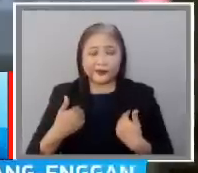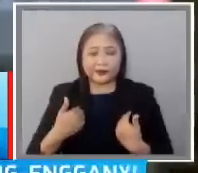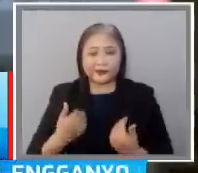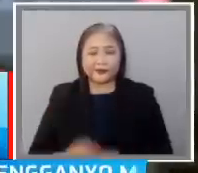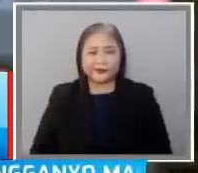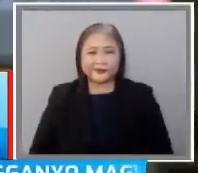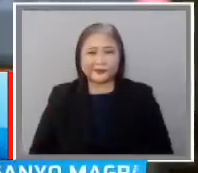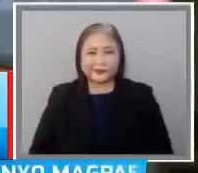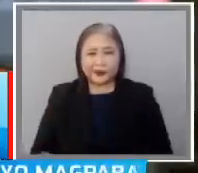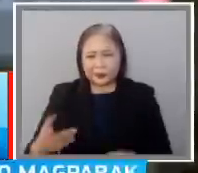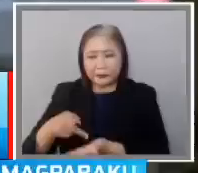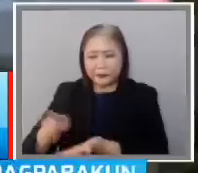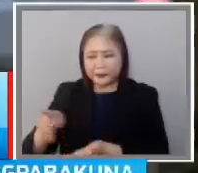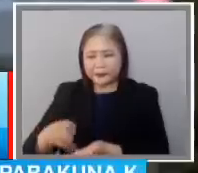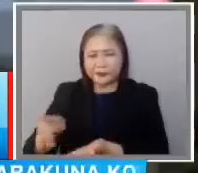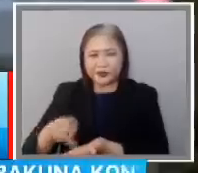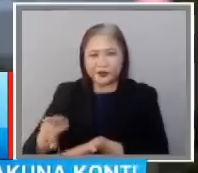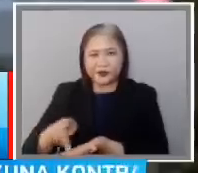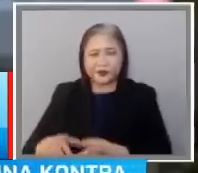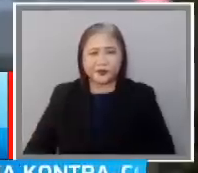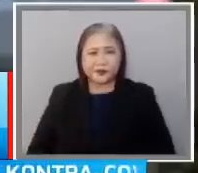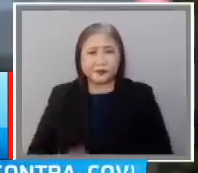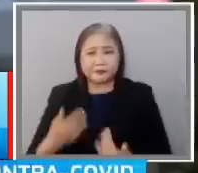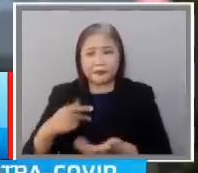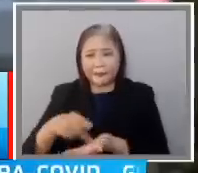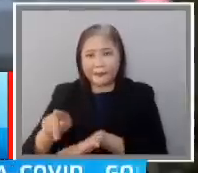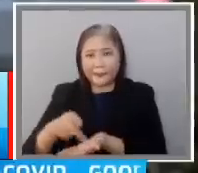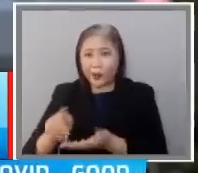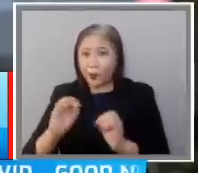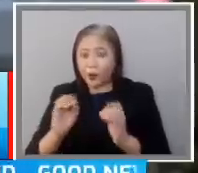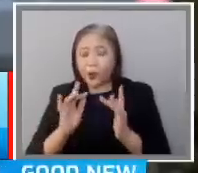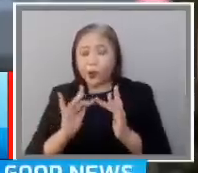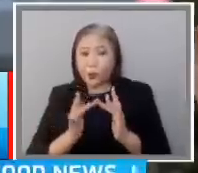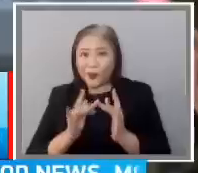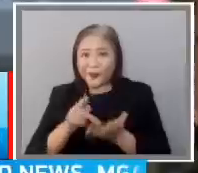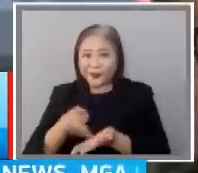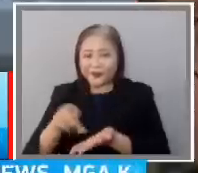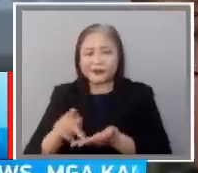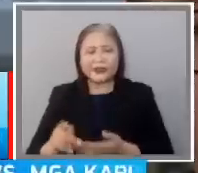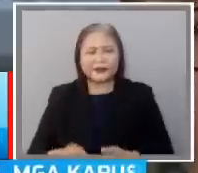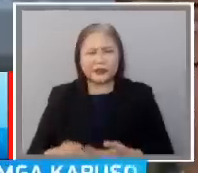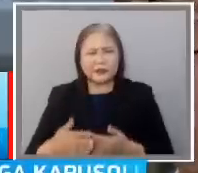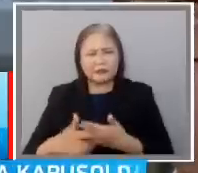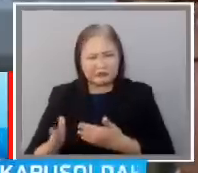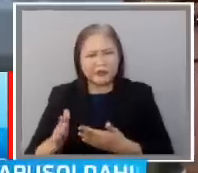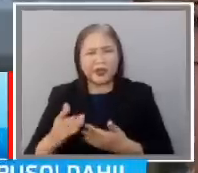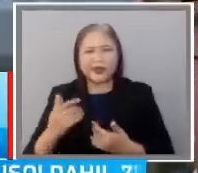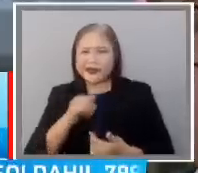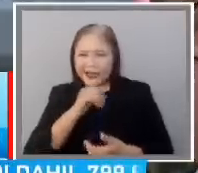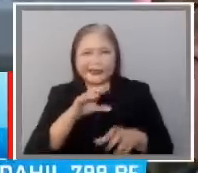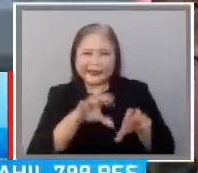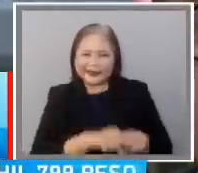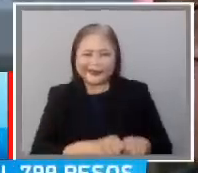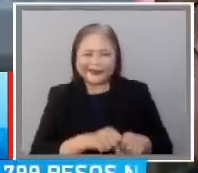payment, yung cashless payment po, darating po tayo sa punto na hindi na po rin magko-confiscate ng license.